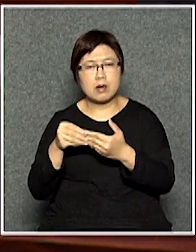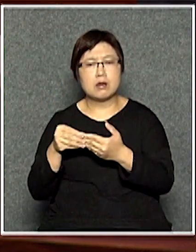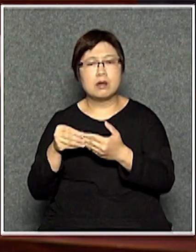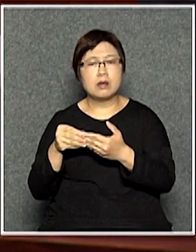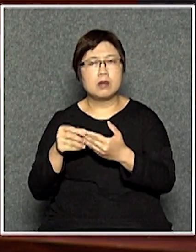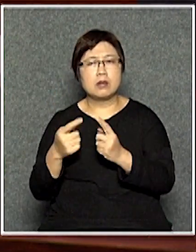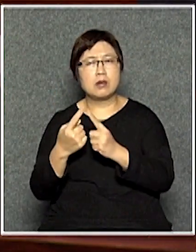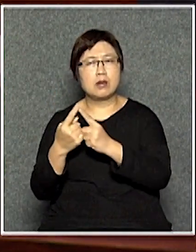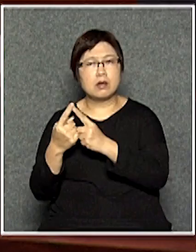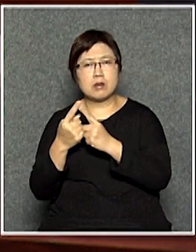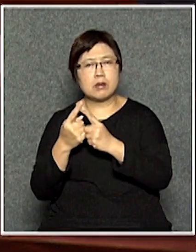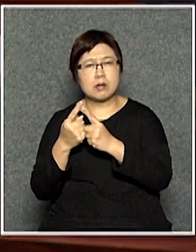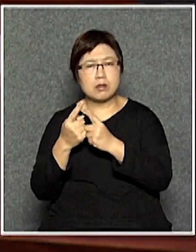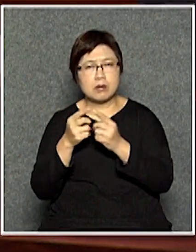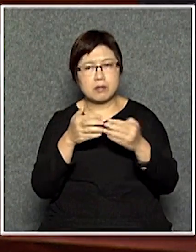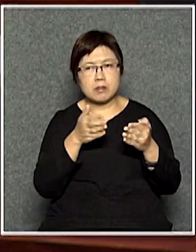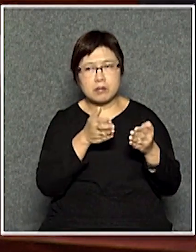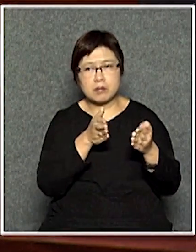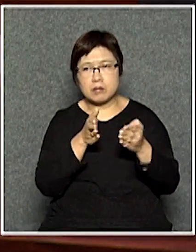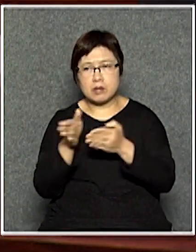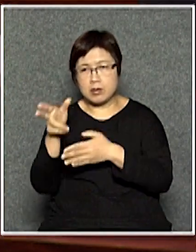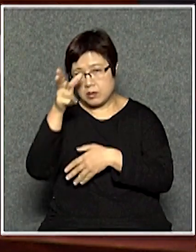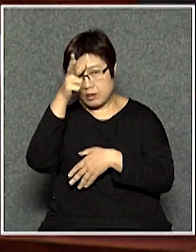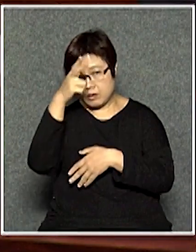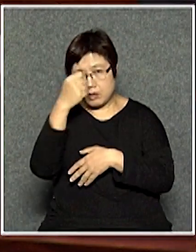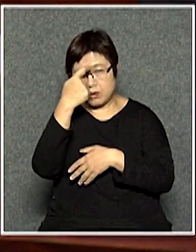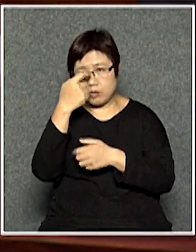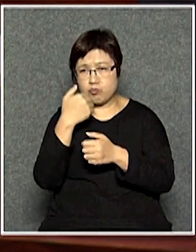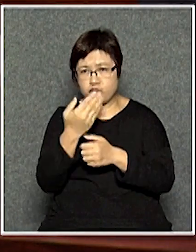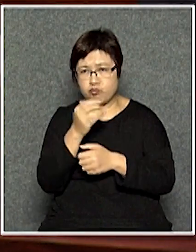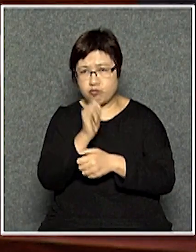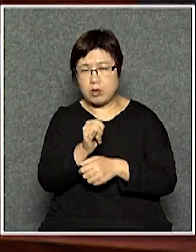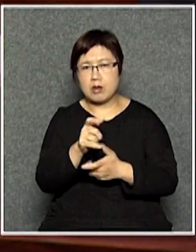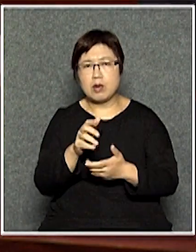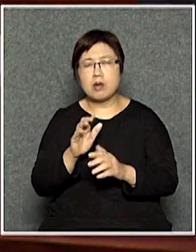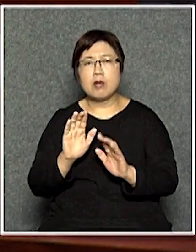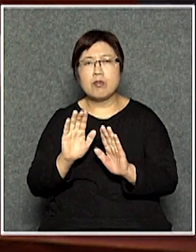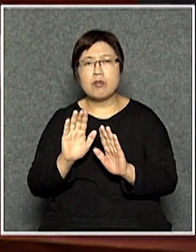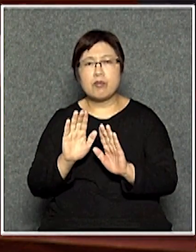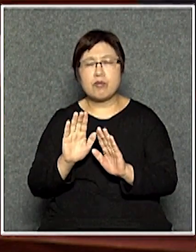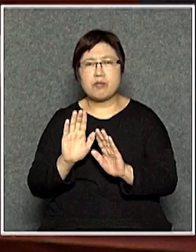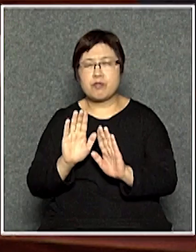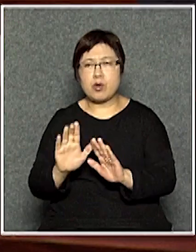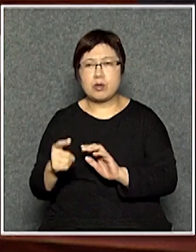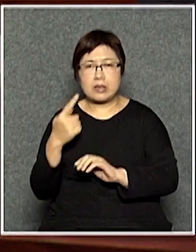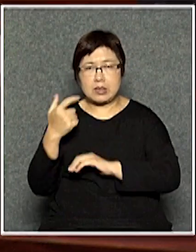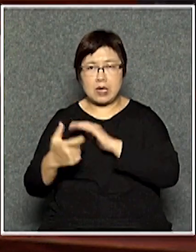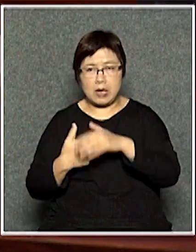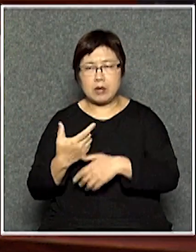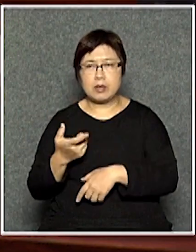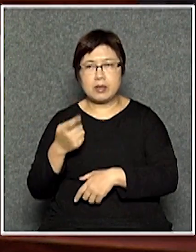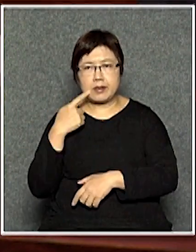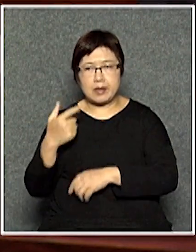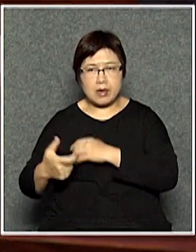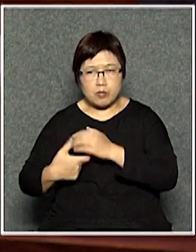市民呢是朝著將特首彈劾和防止賄賂和賄賂收黑錢這件事呢